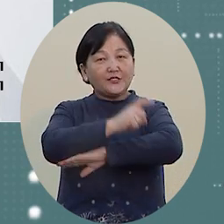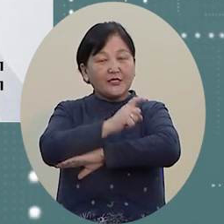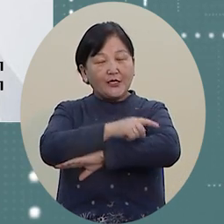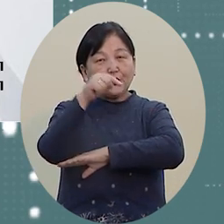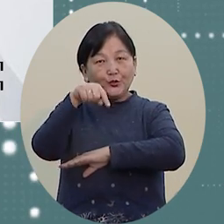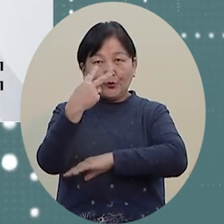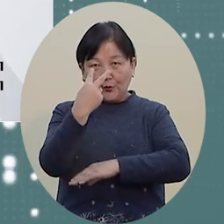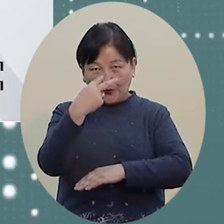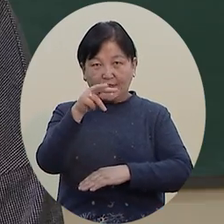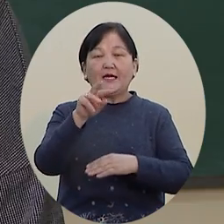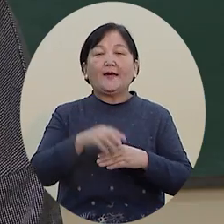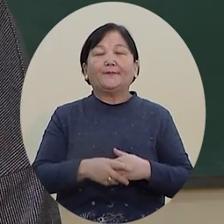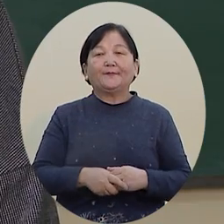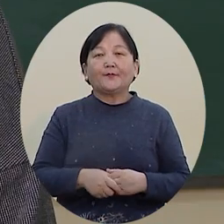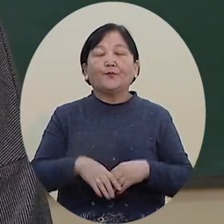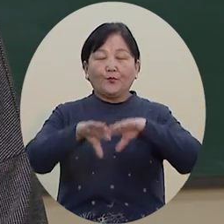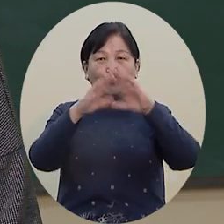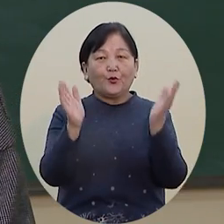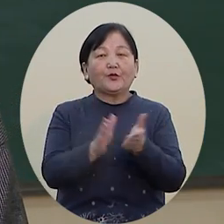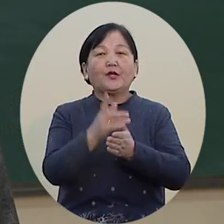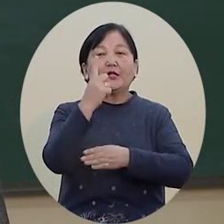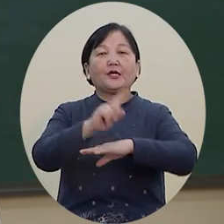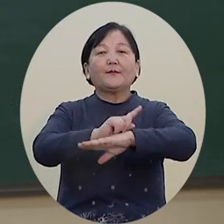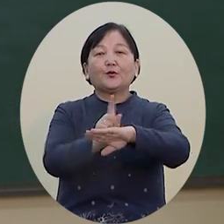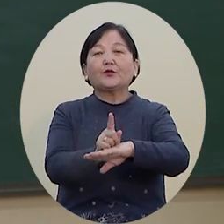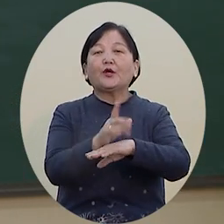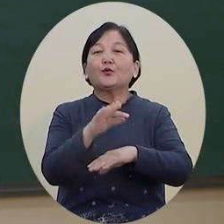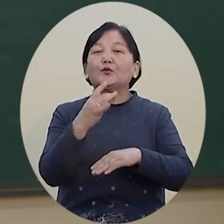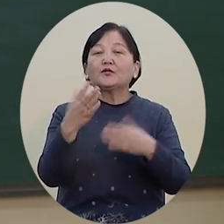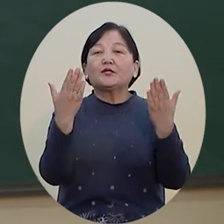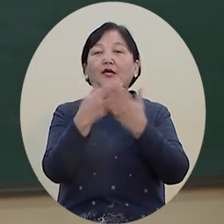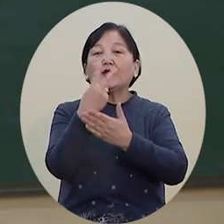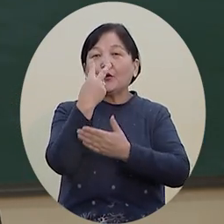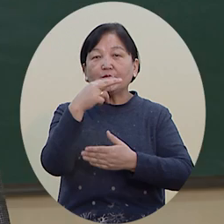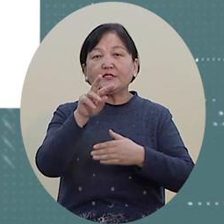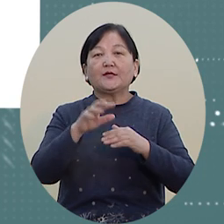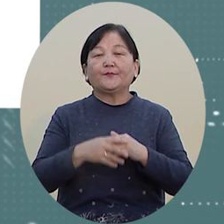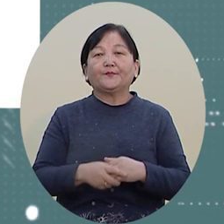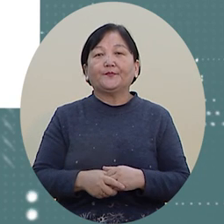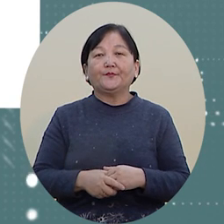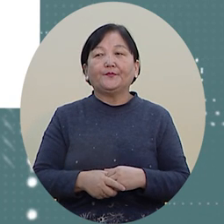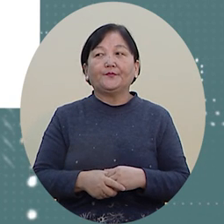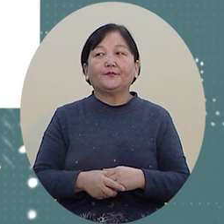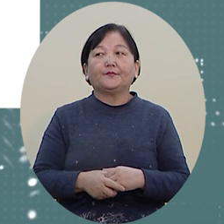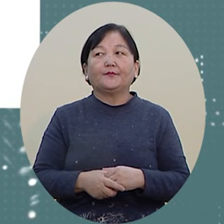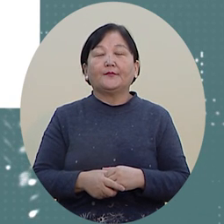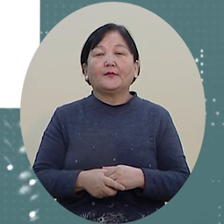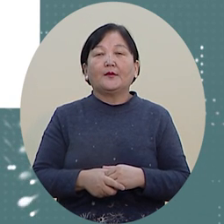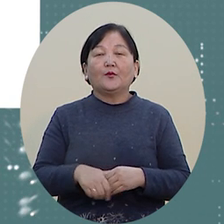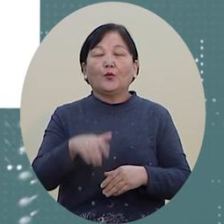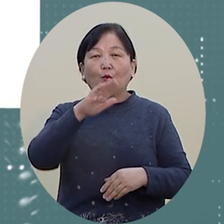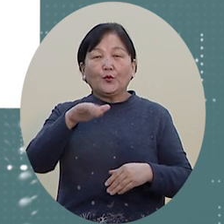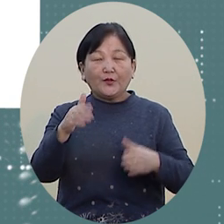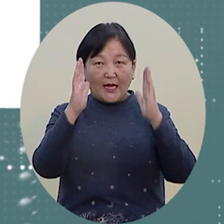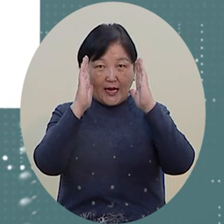үзэж судалнаа. За тэгэхээр бүгдээрээ 1 минутын богино хэмжээний кино үзье. За сурагчид энийг анхааралтай